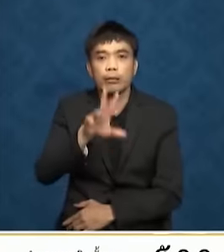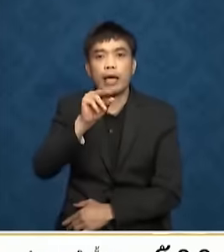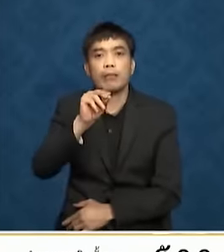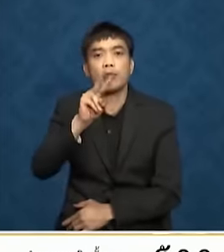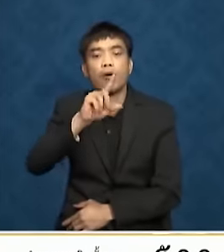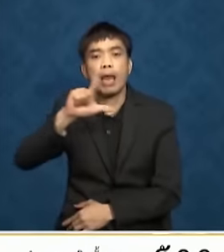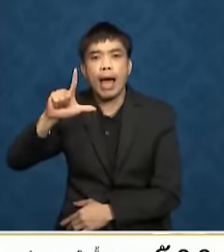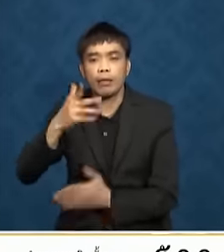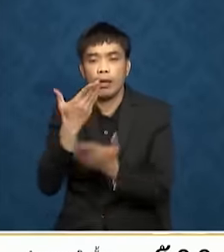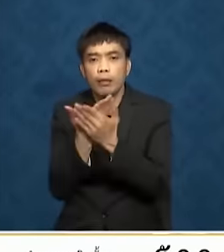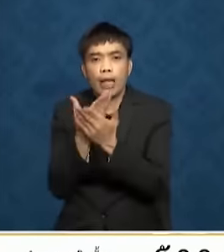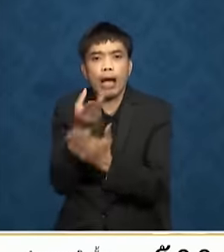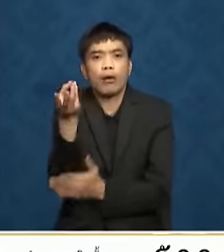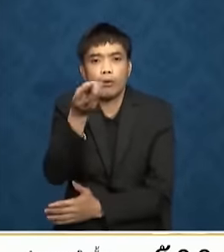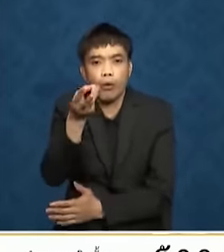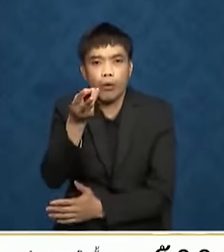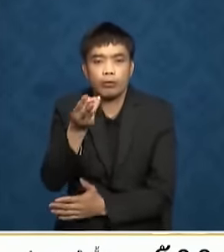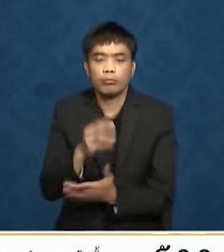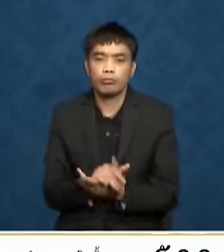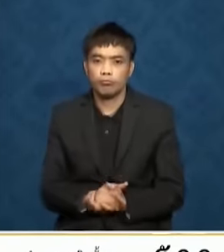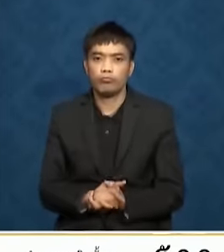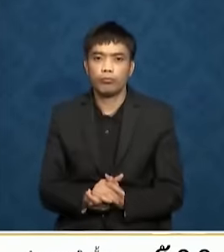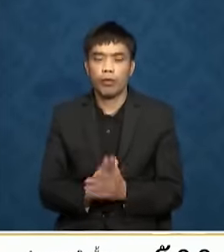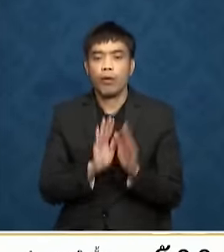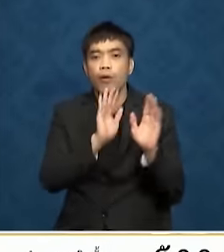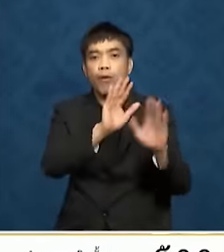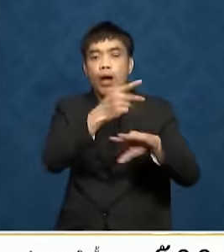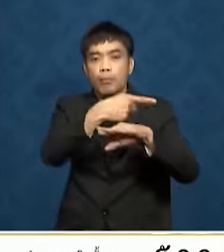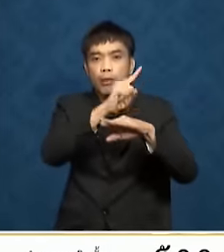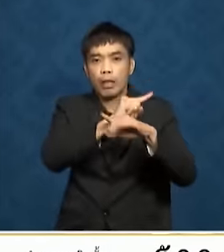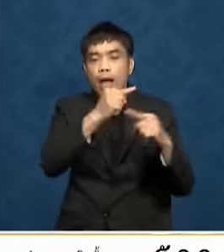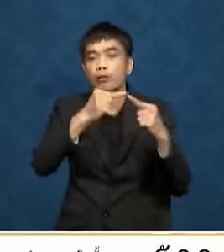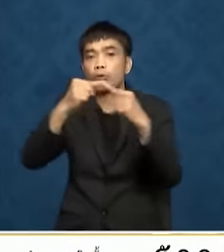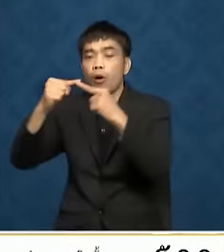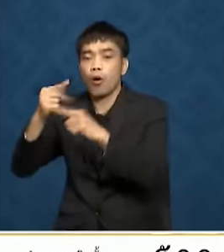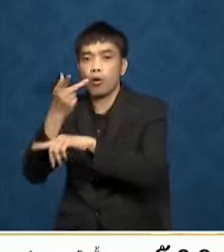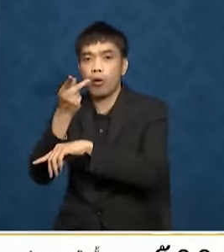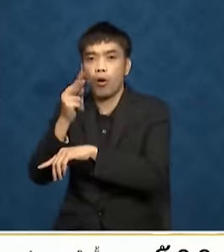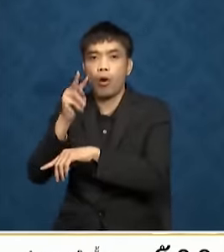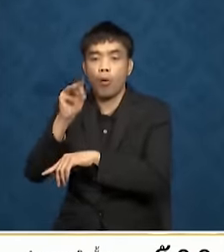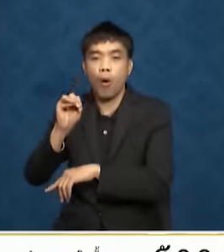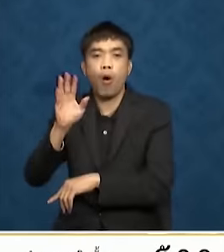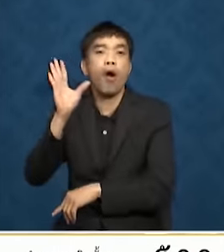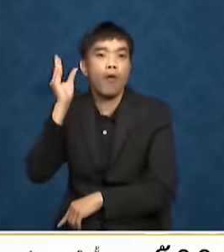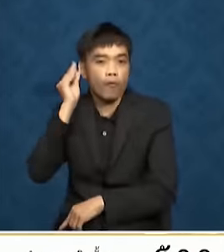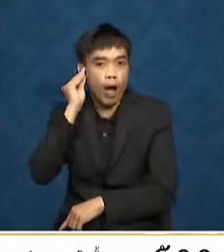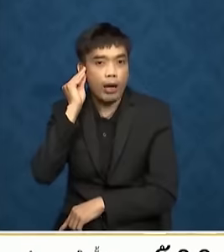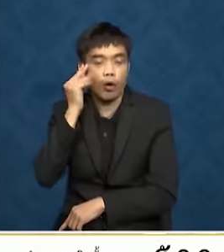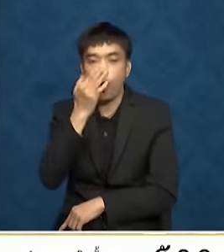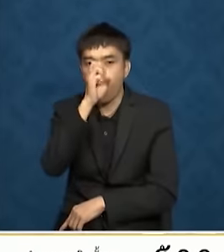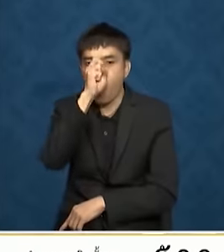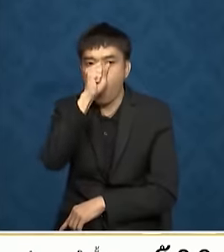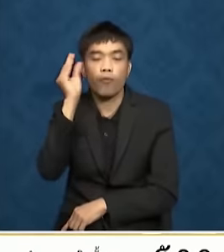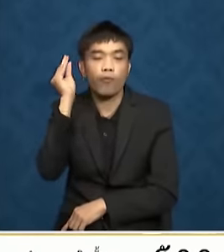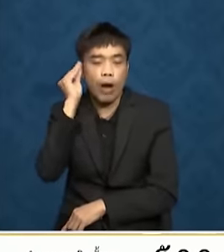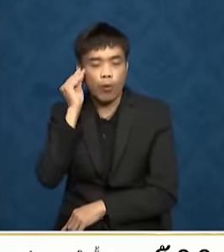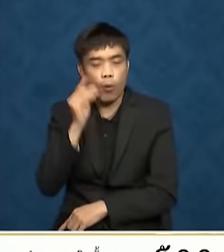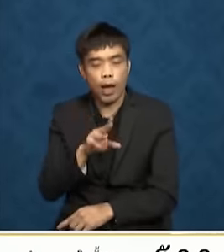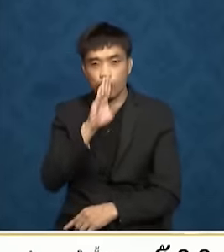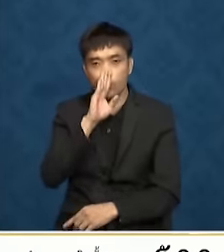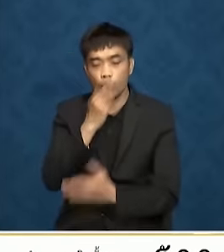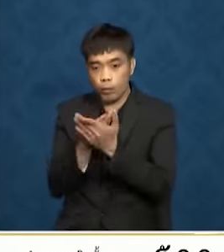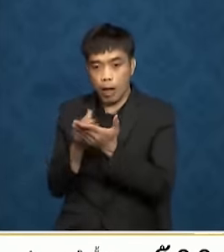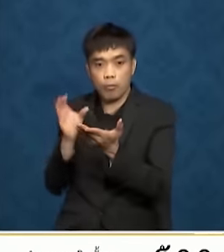เนี่ยก็ให้ท่านประธานแล้วก็ทางครมได้ลองรับฟังดูนะครับว่ามันคุ้มค่ามันรอบ